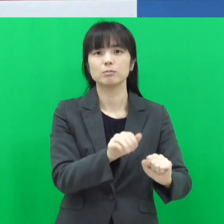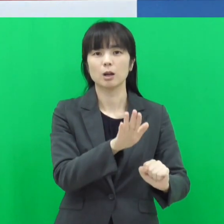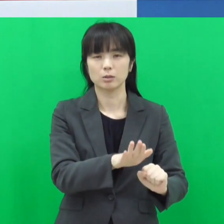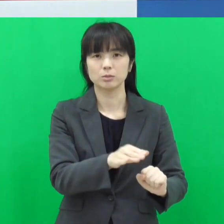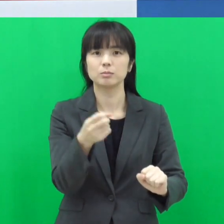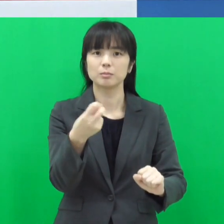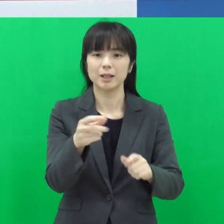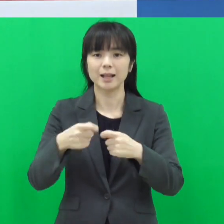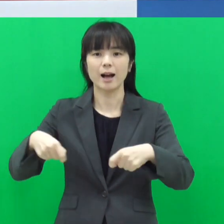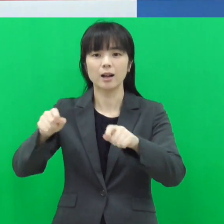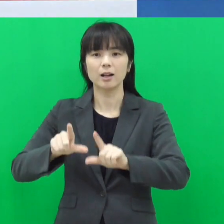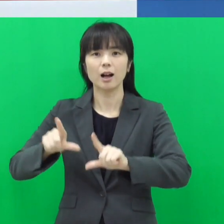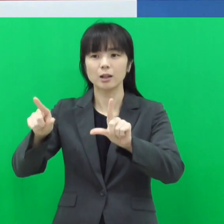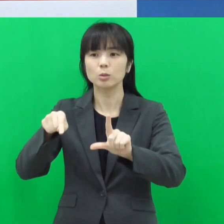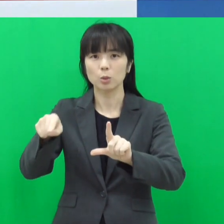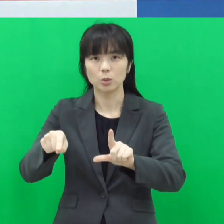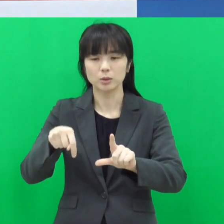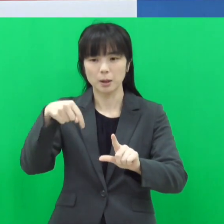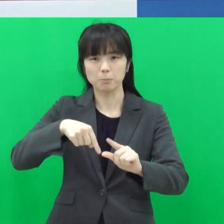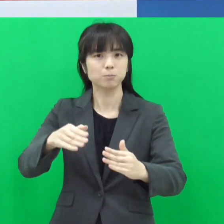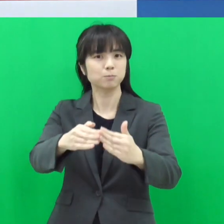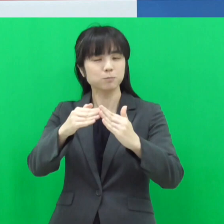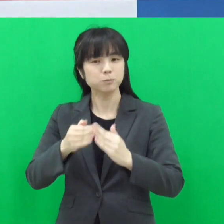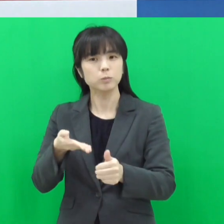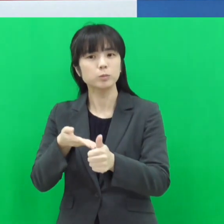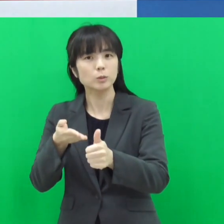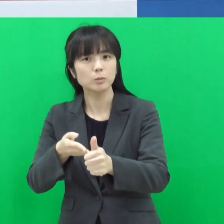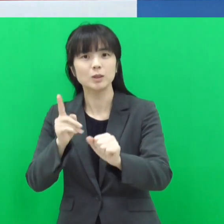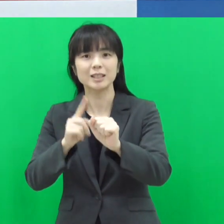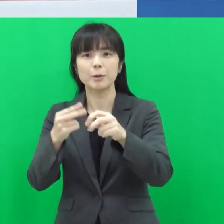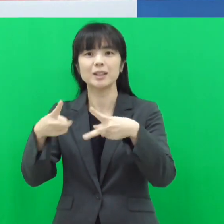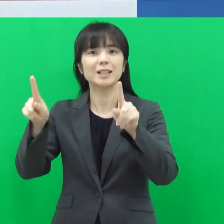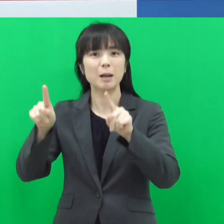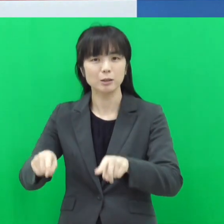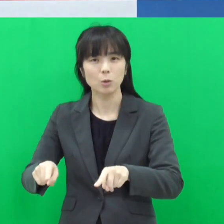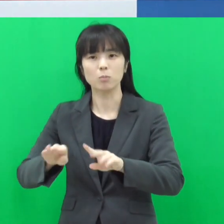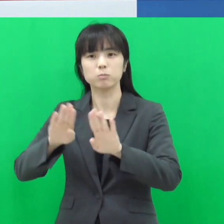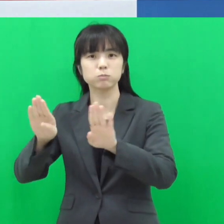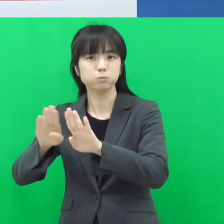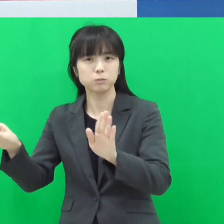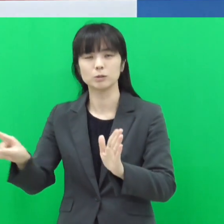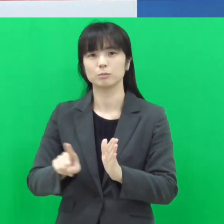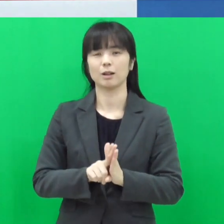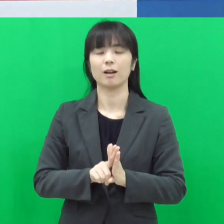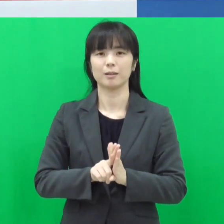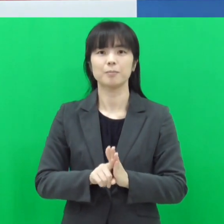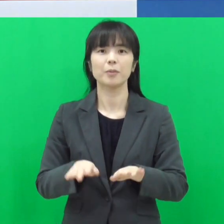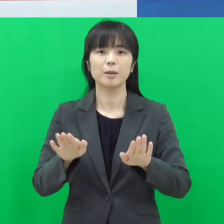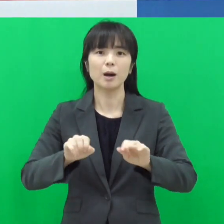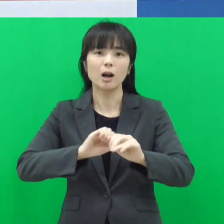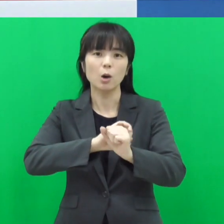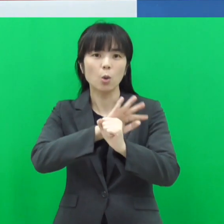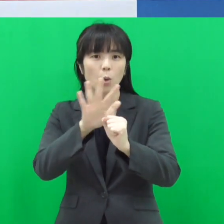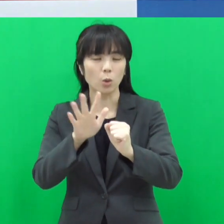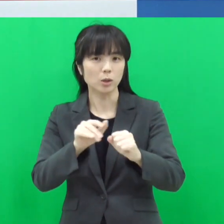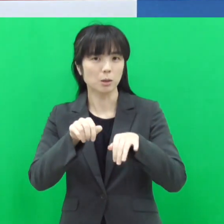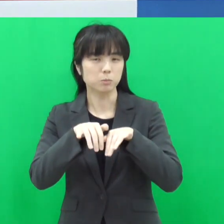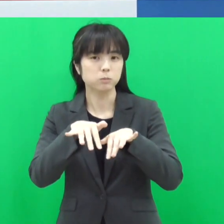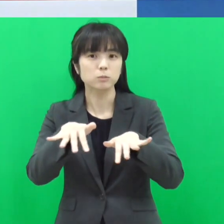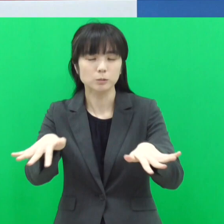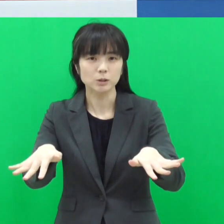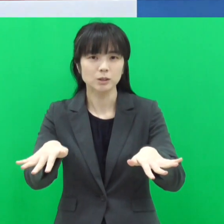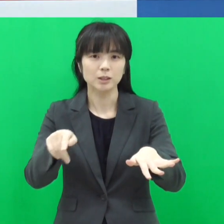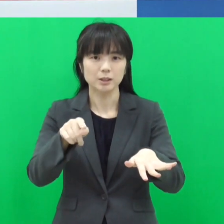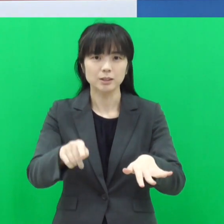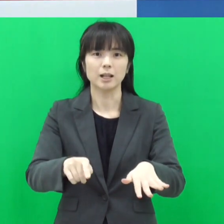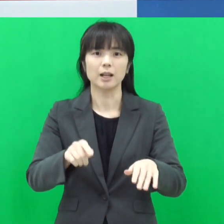など移住定住の推進に取り組んでおりますが、コロナ禍を契機とした地方移住への関心の高まりやテレワークの普